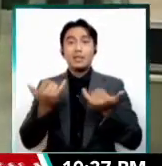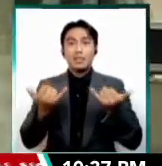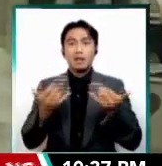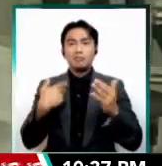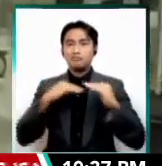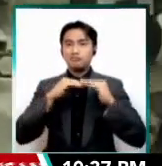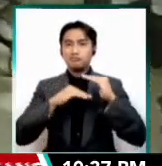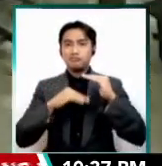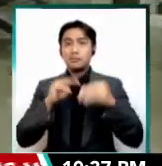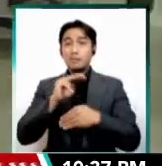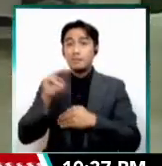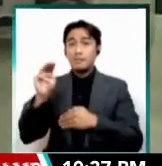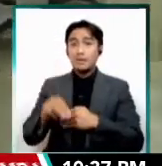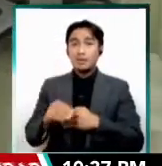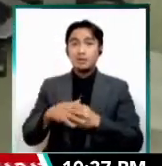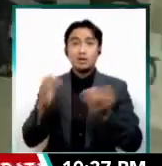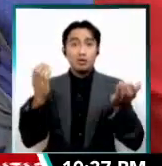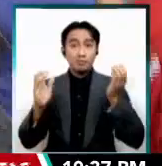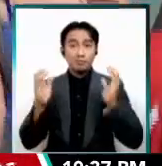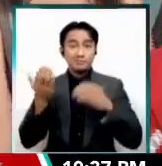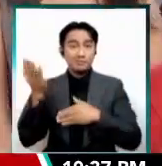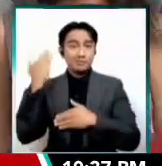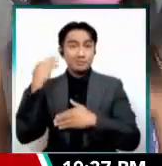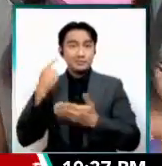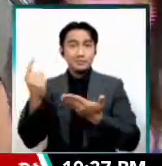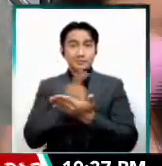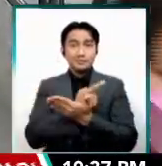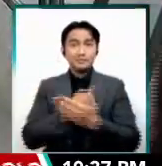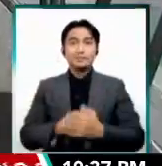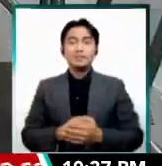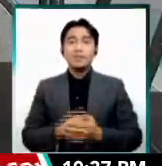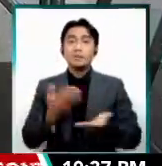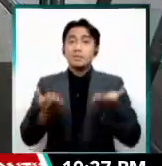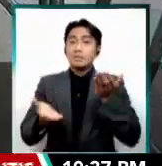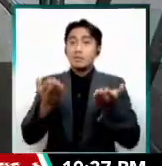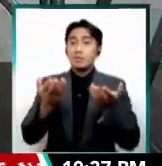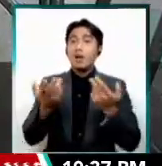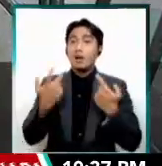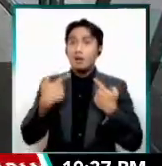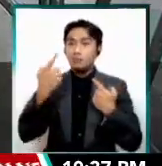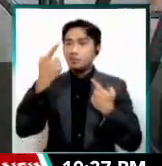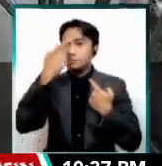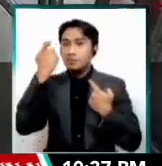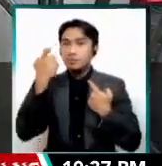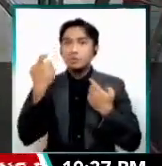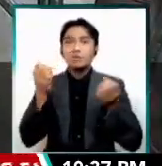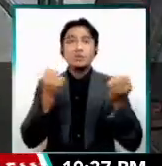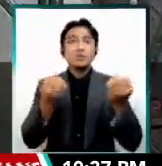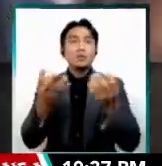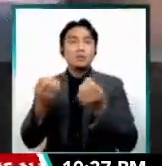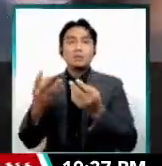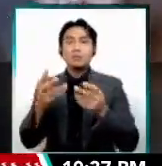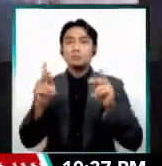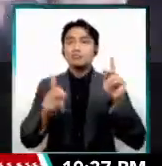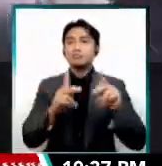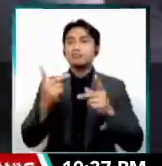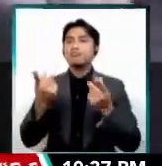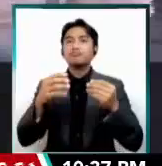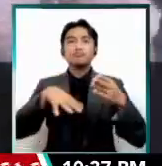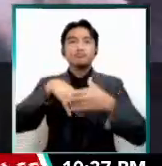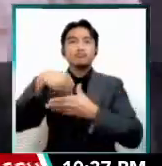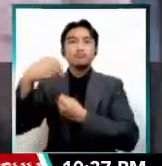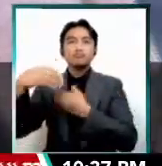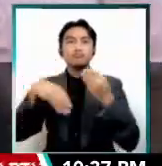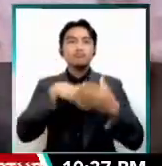Manila kumpara noong mga nakaraang linggo. Posible raw na dahil yan sa mas malayang paggalaw ngayon ng mga tao, pati ang delay